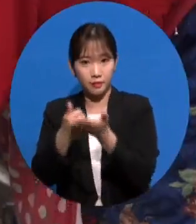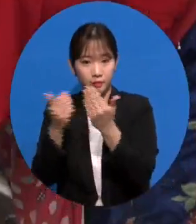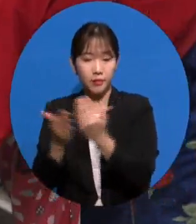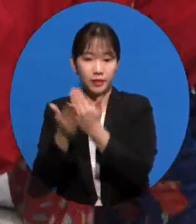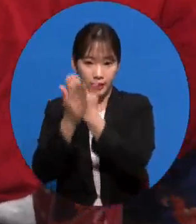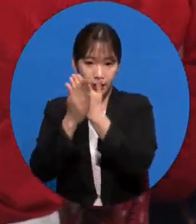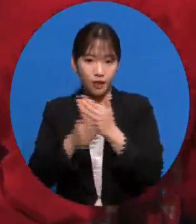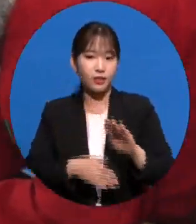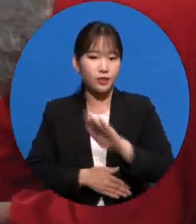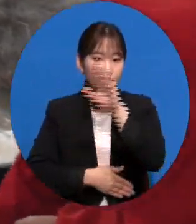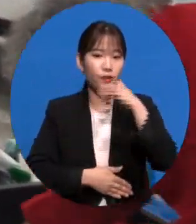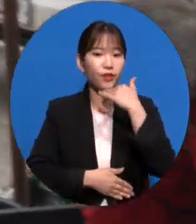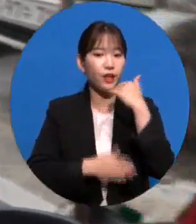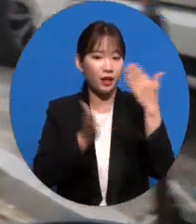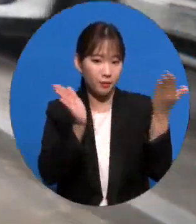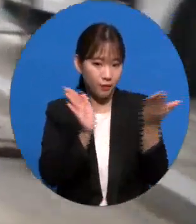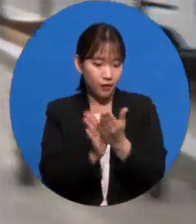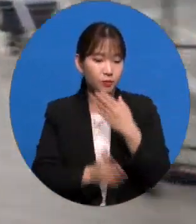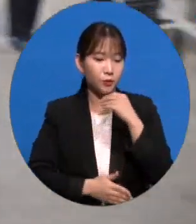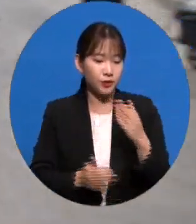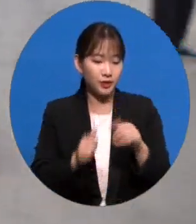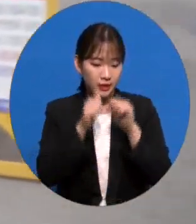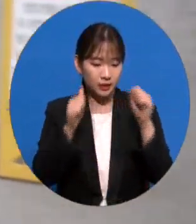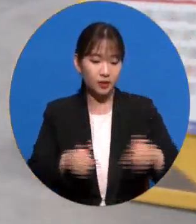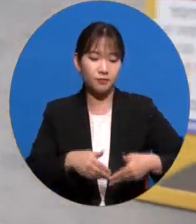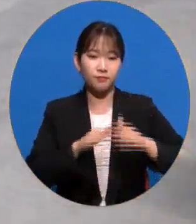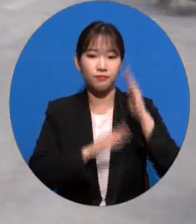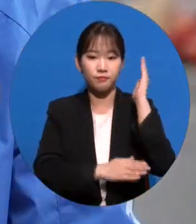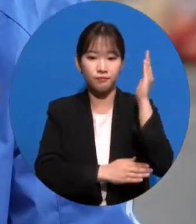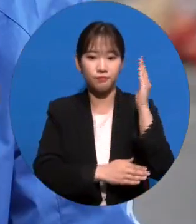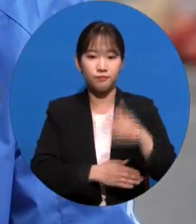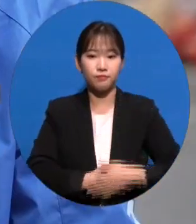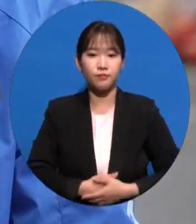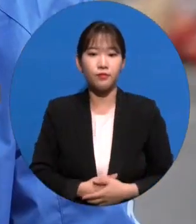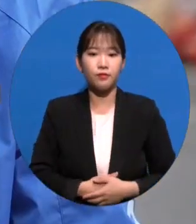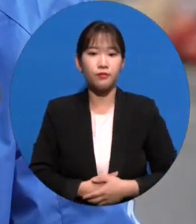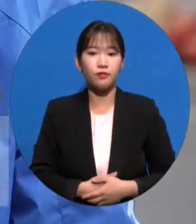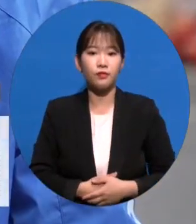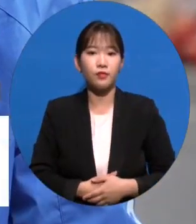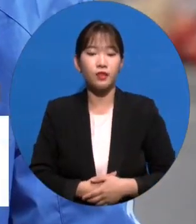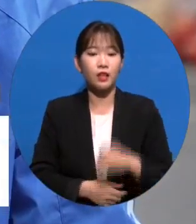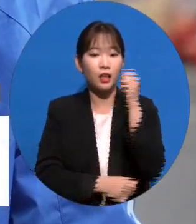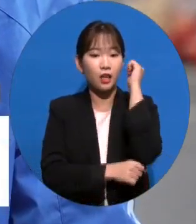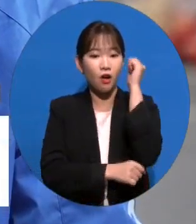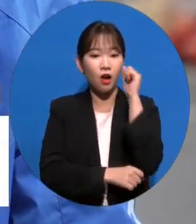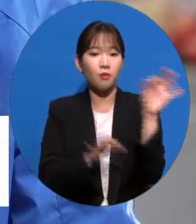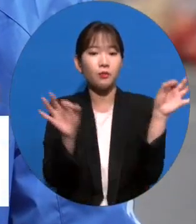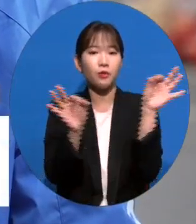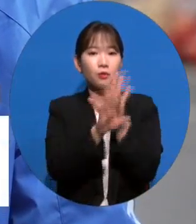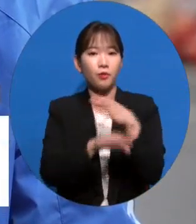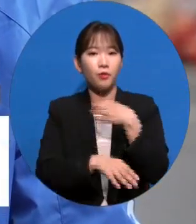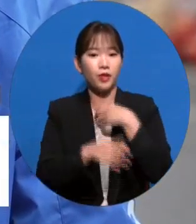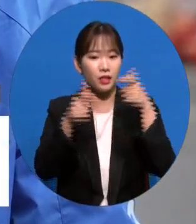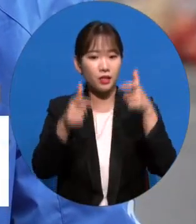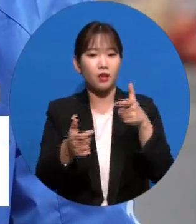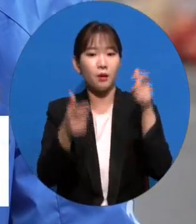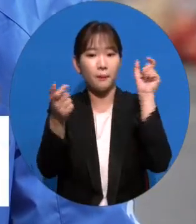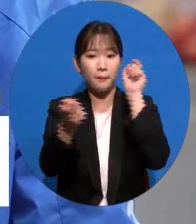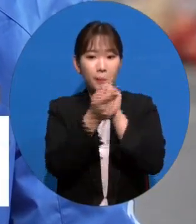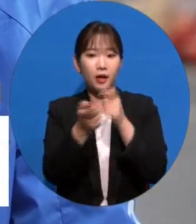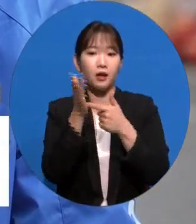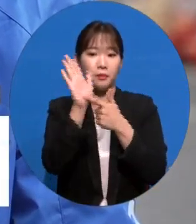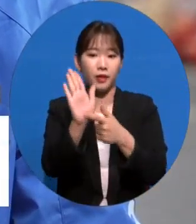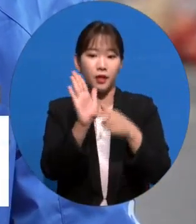전세대 맞춤형 복지체계 구축을 제시했습니다. 그런 영암이 소멸 위기 지역으로 발표되었을